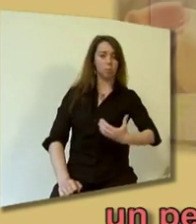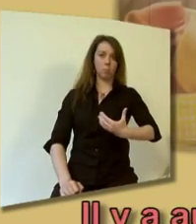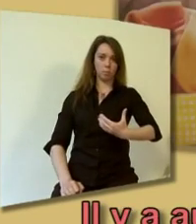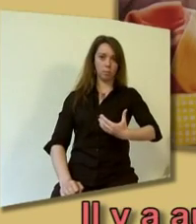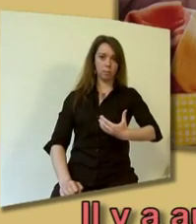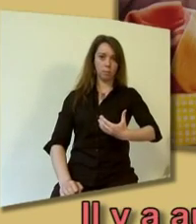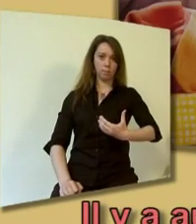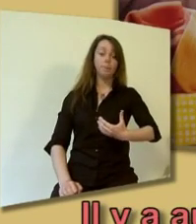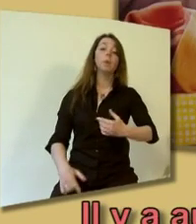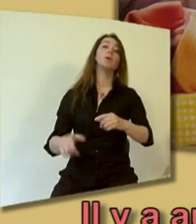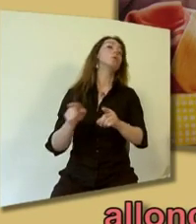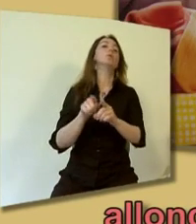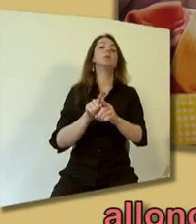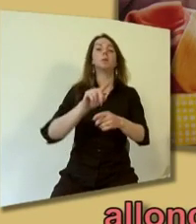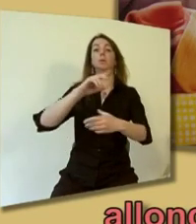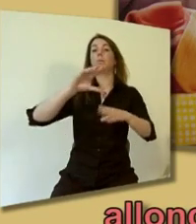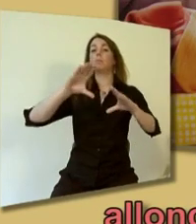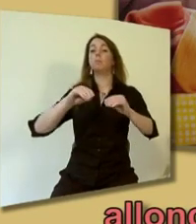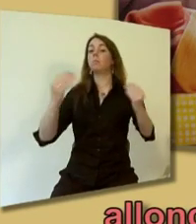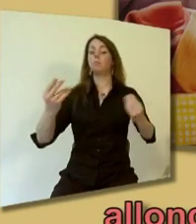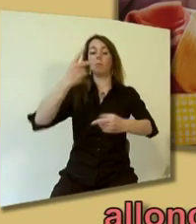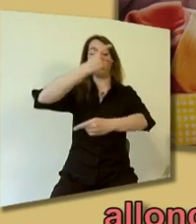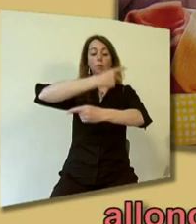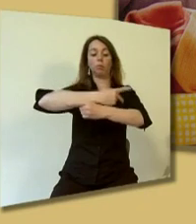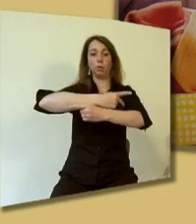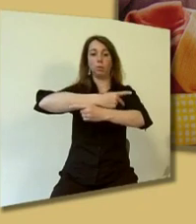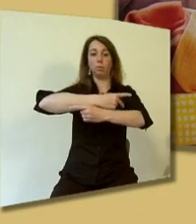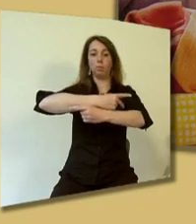a aussi la position allongée sur le côté.